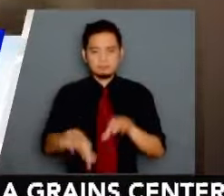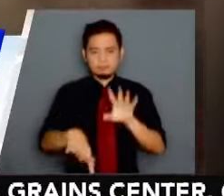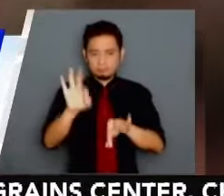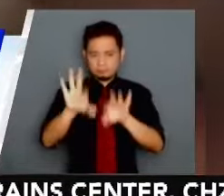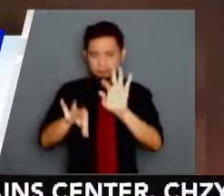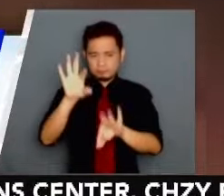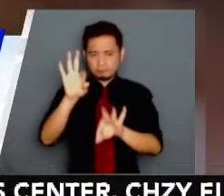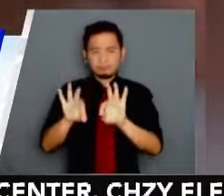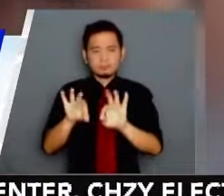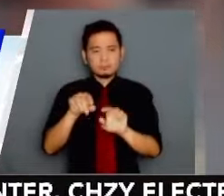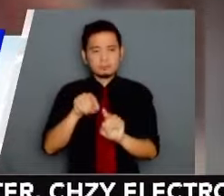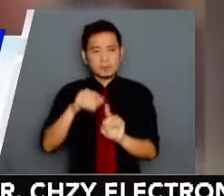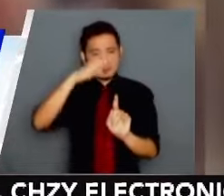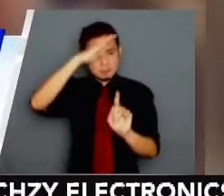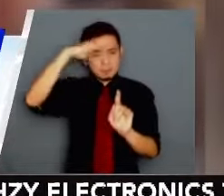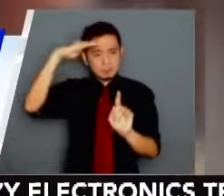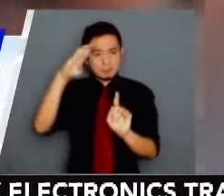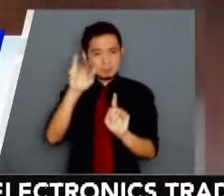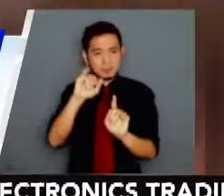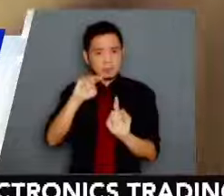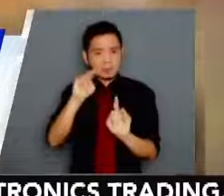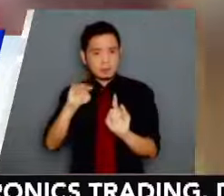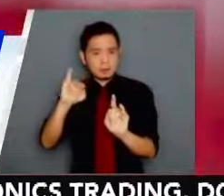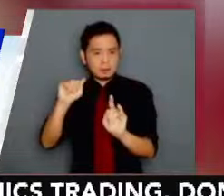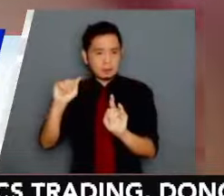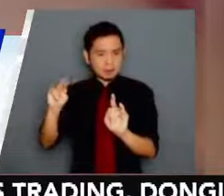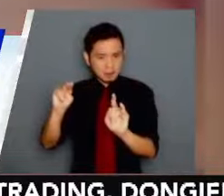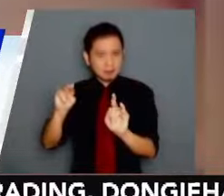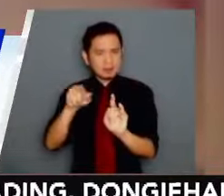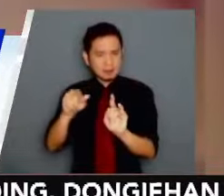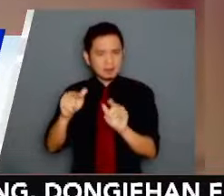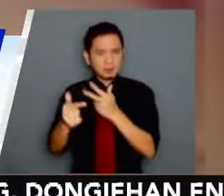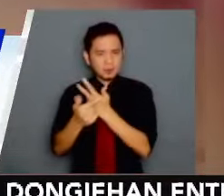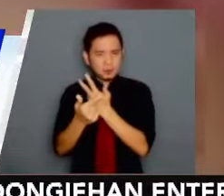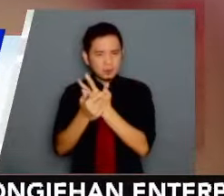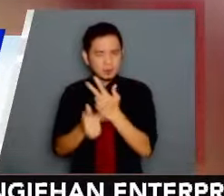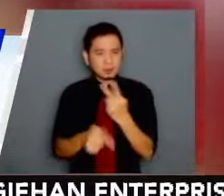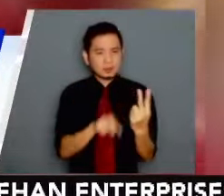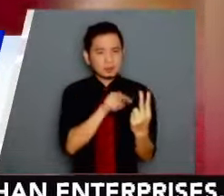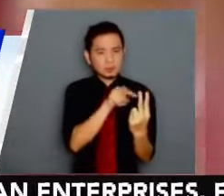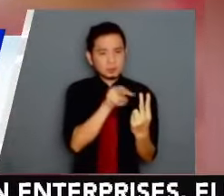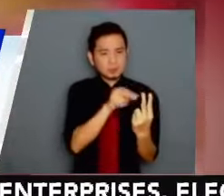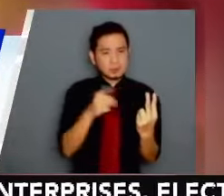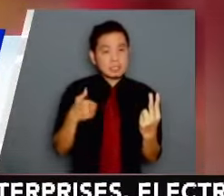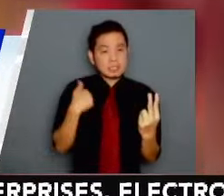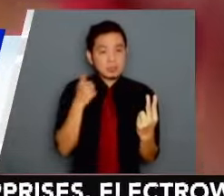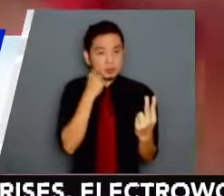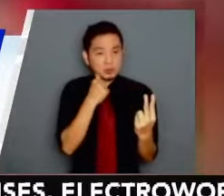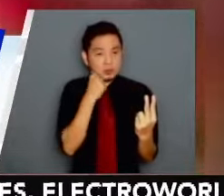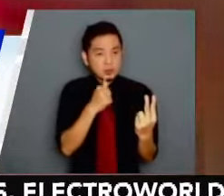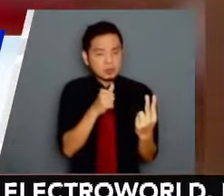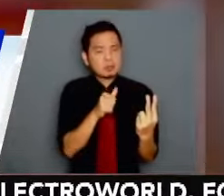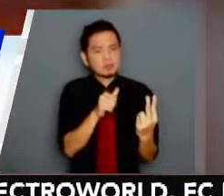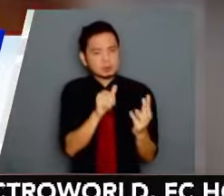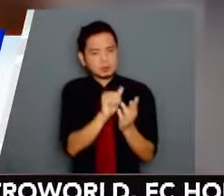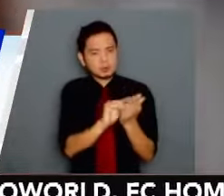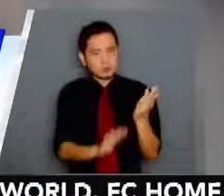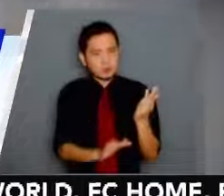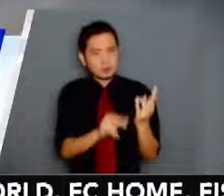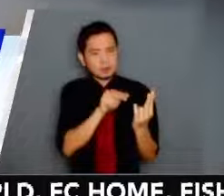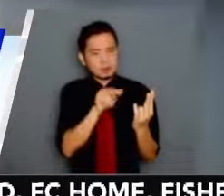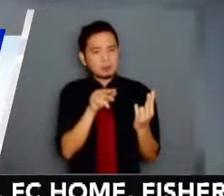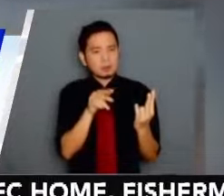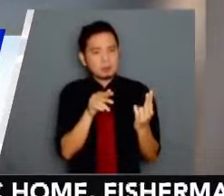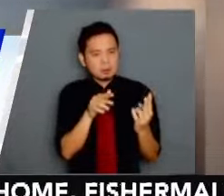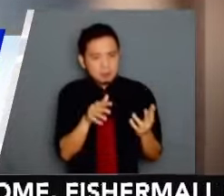ibinubugaw umano ng dalawang babae ang mga Menor De Edad na estudyante sa pamamagitan ng Social Media anim sa pitong nasagip doon Menor De